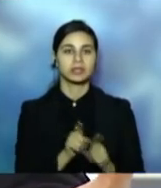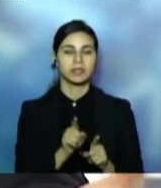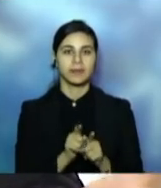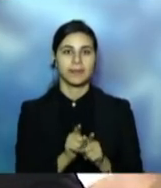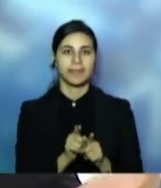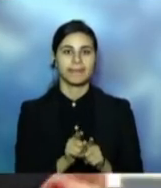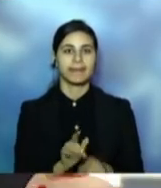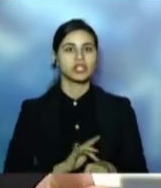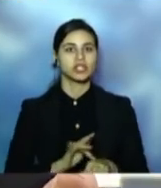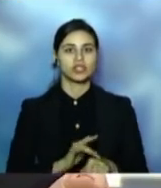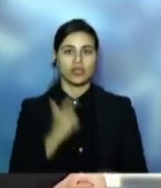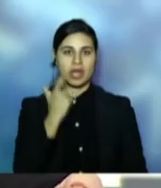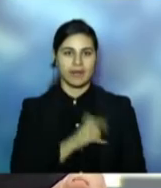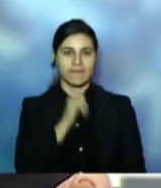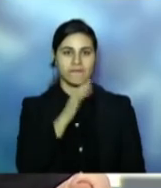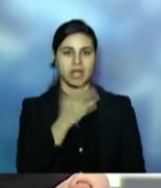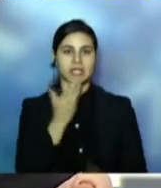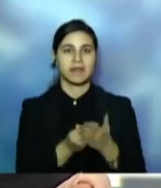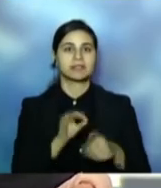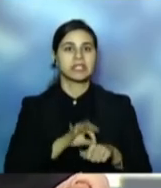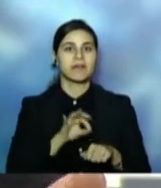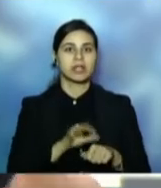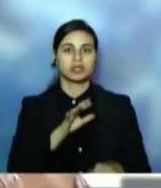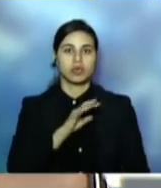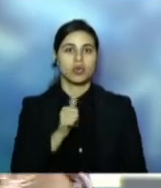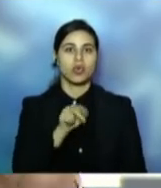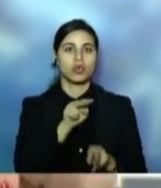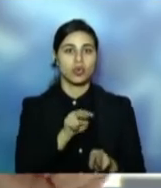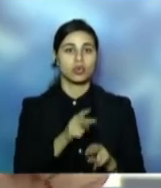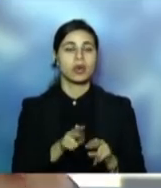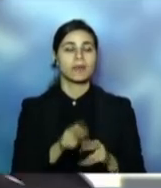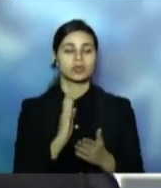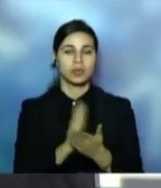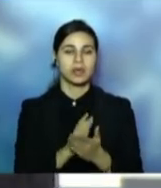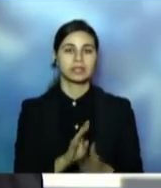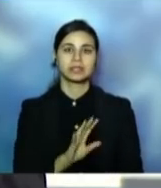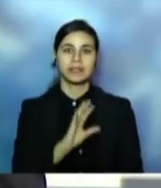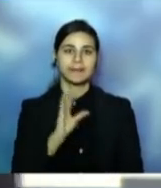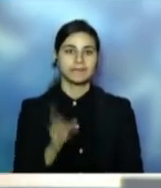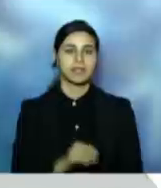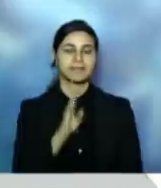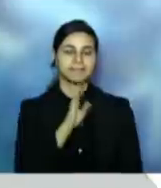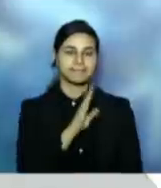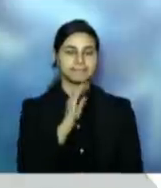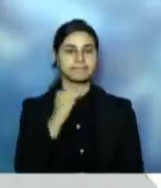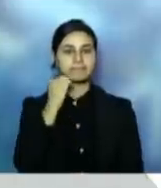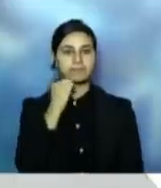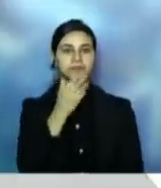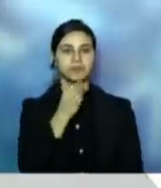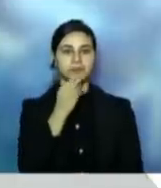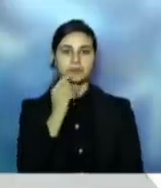აი შიშველი პირდაპირ თავისი დიაბეტის წინაშე. ამიტომ არის ყველა დედა, ბებია,